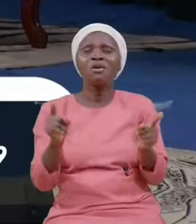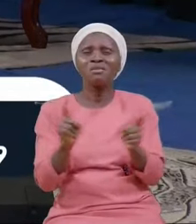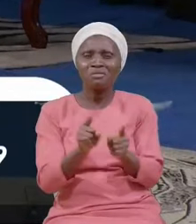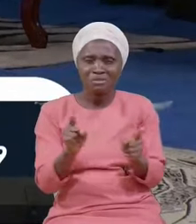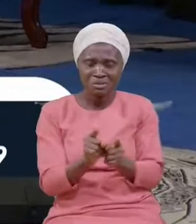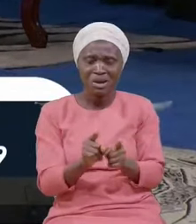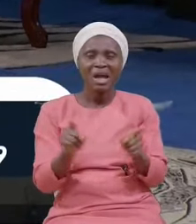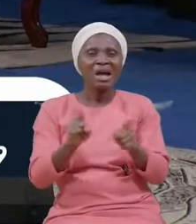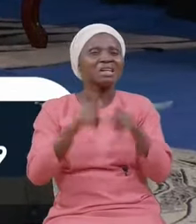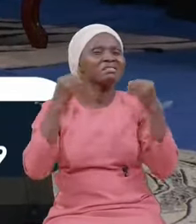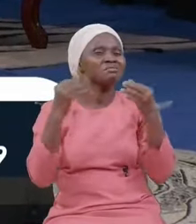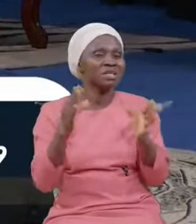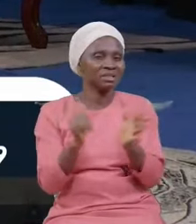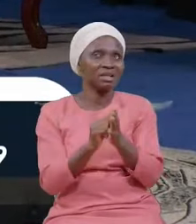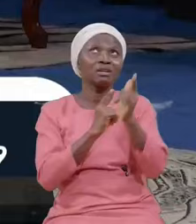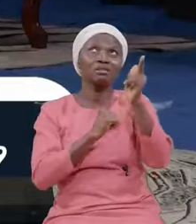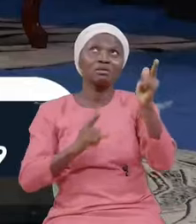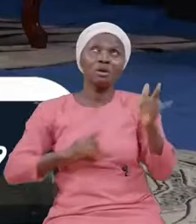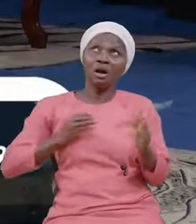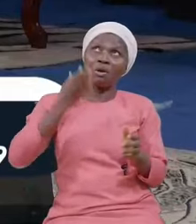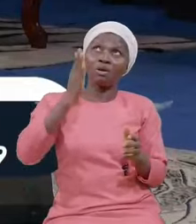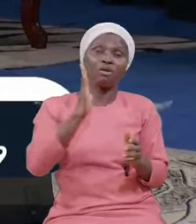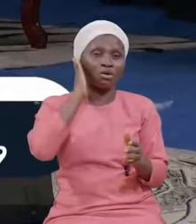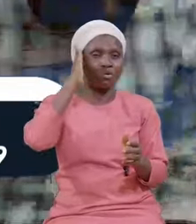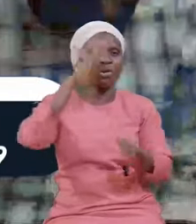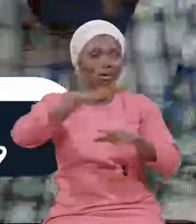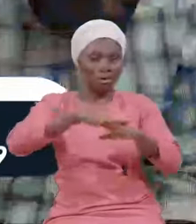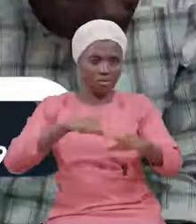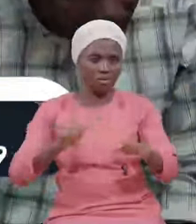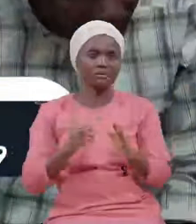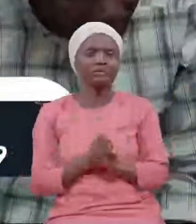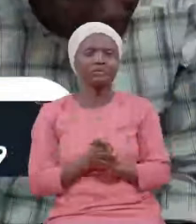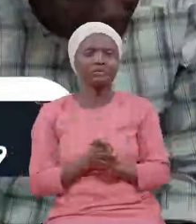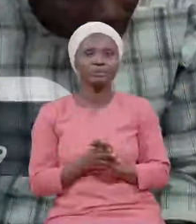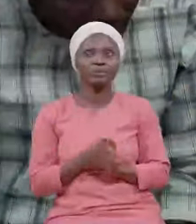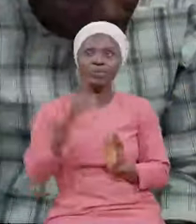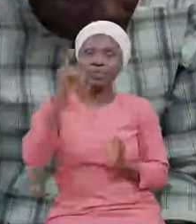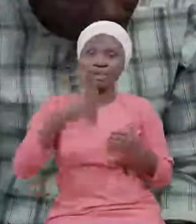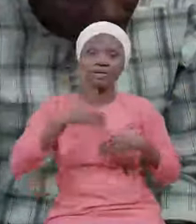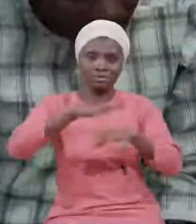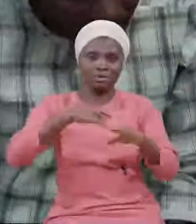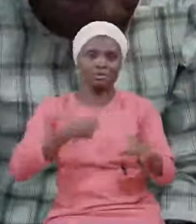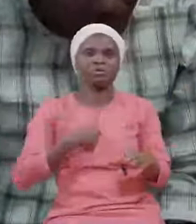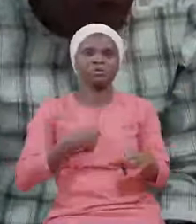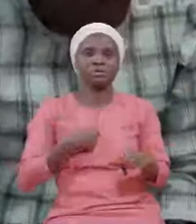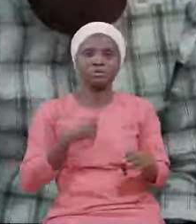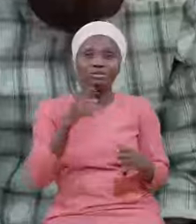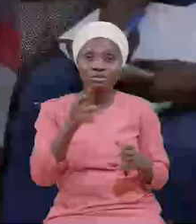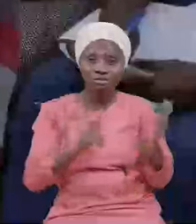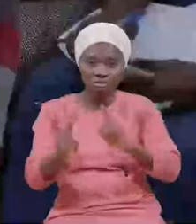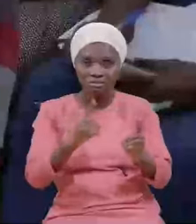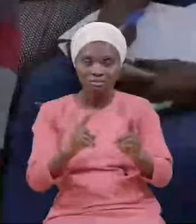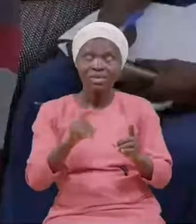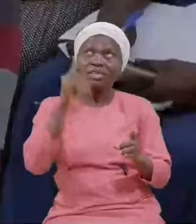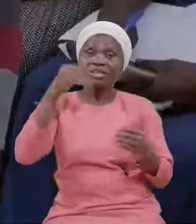que le Seigneur notre Dieu les appellera. Il m'a appelé. Il m'a